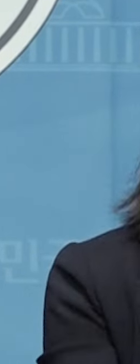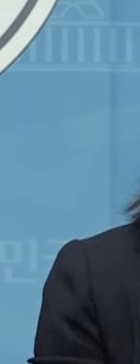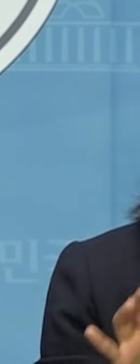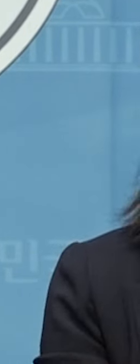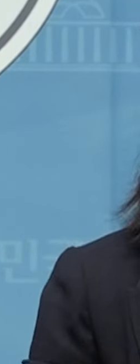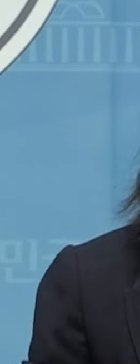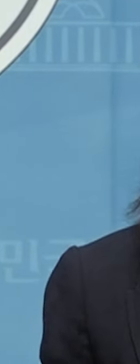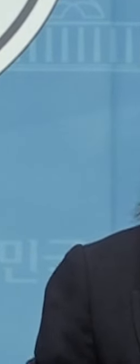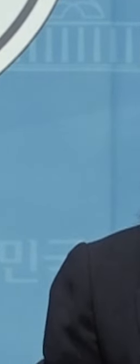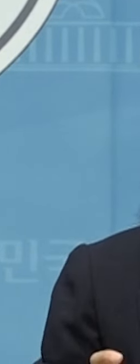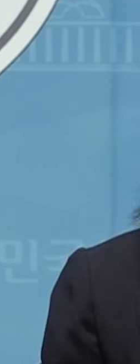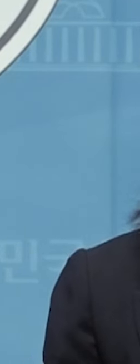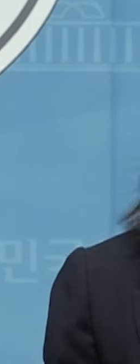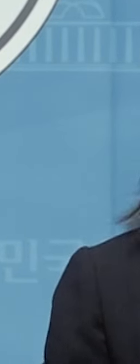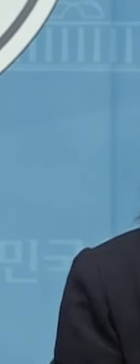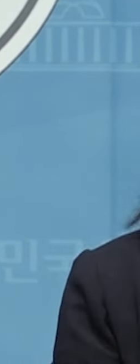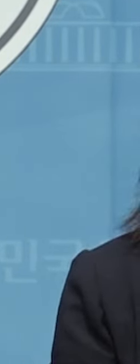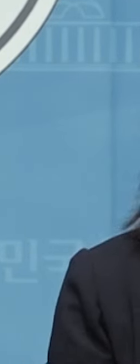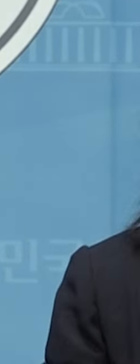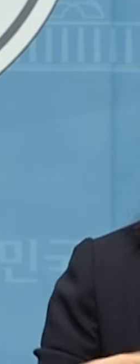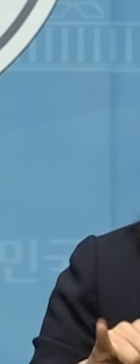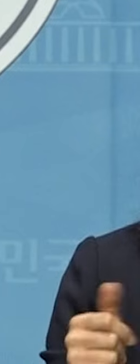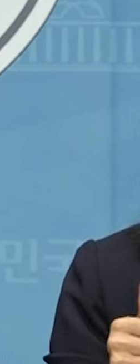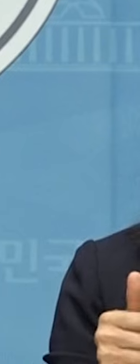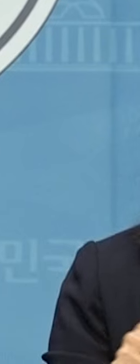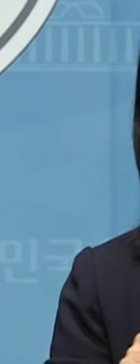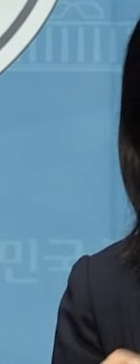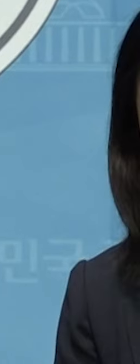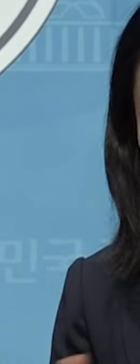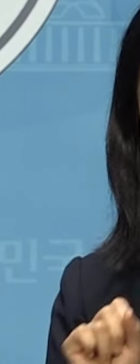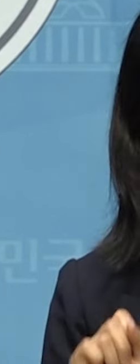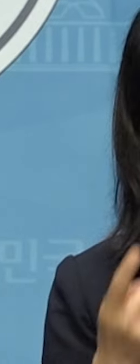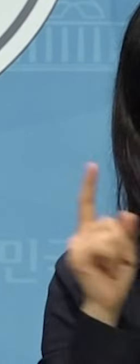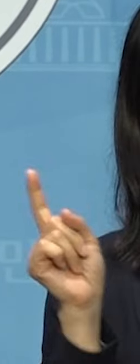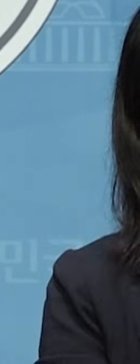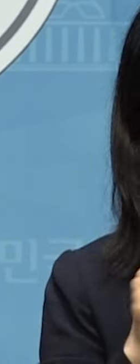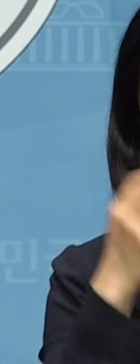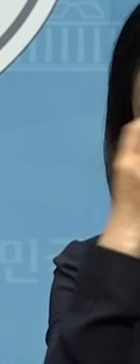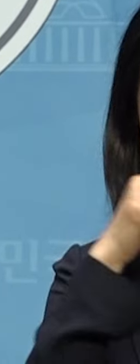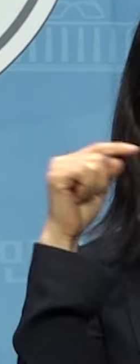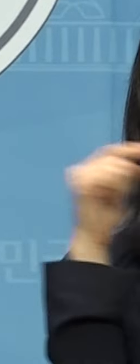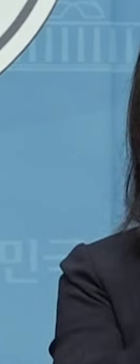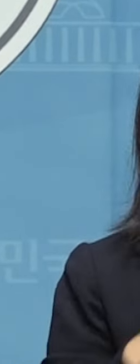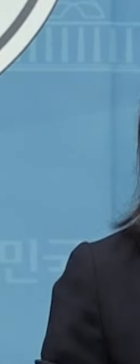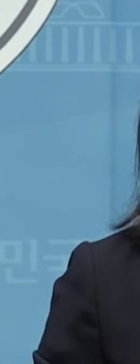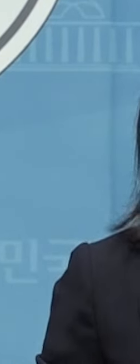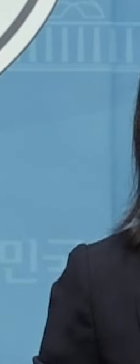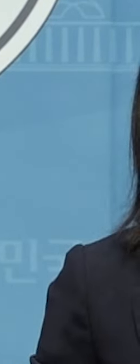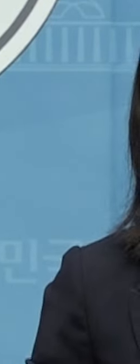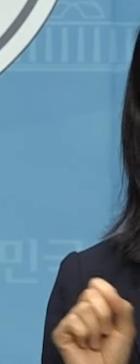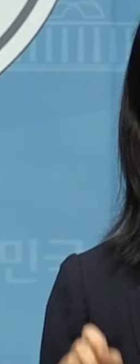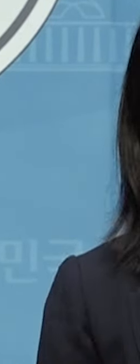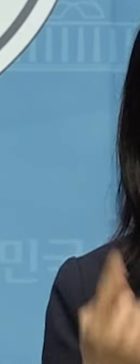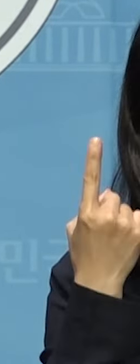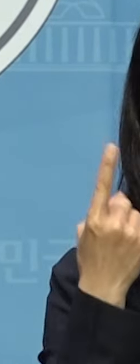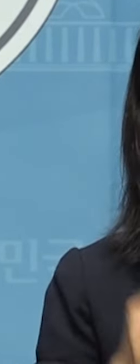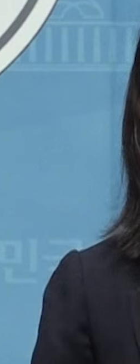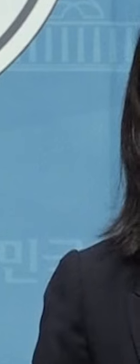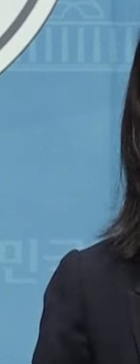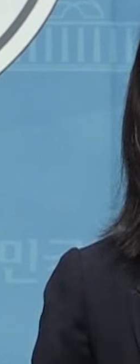끊어내고 하루빨리 해병 사망 사건에 대한 진상 규명이 필요합니다 이에